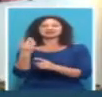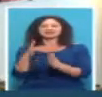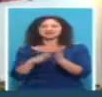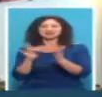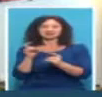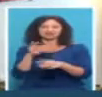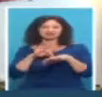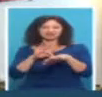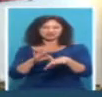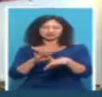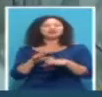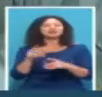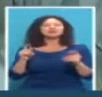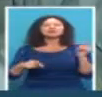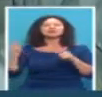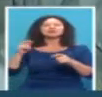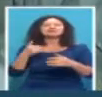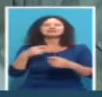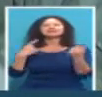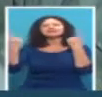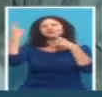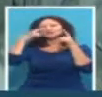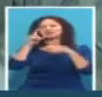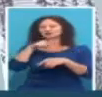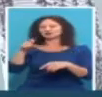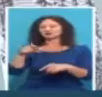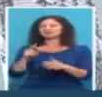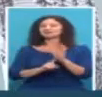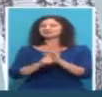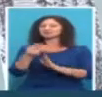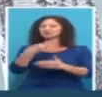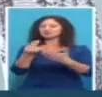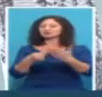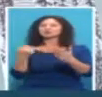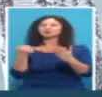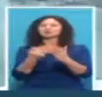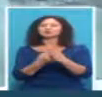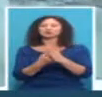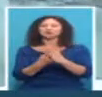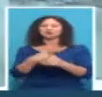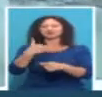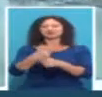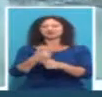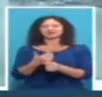слетается вся творческая интеллигенция города, от начинающих художников до мэтров этого дела.